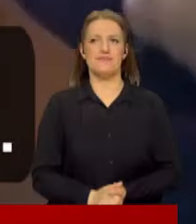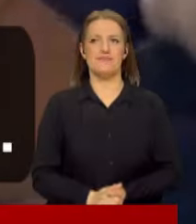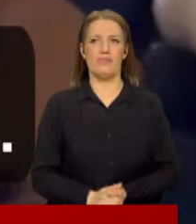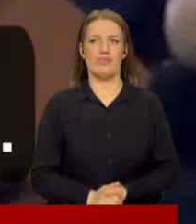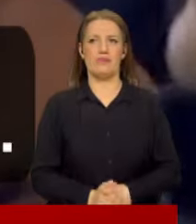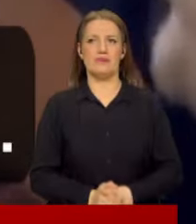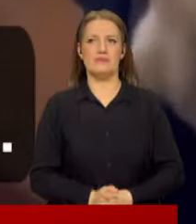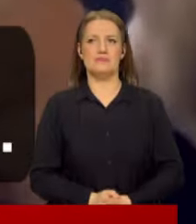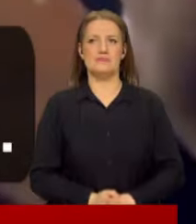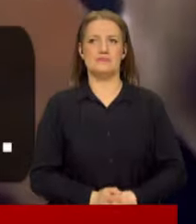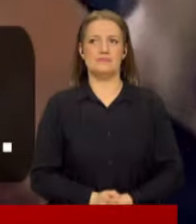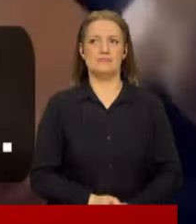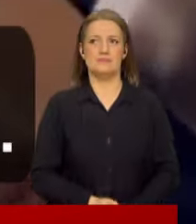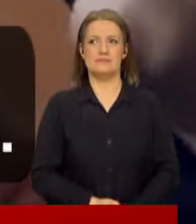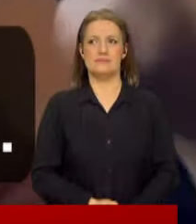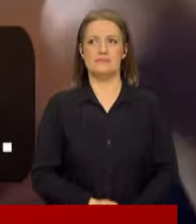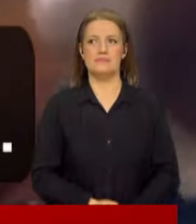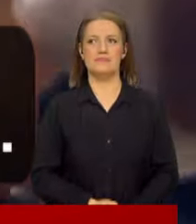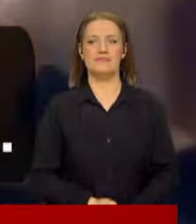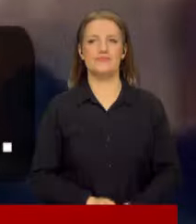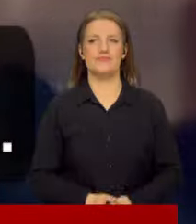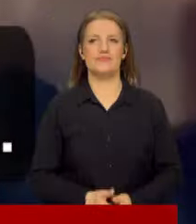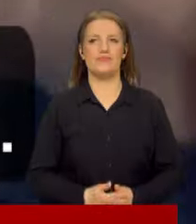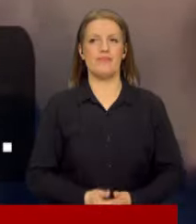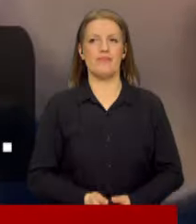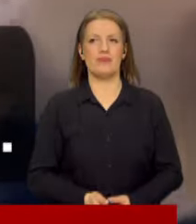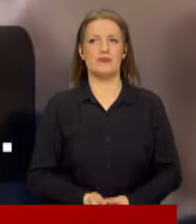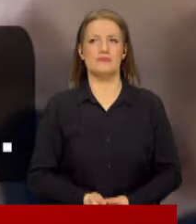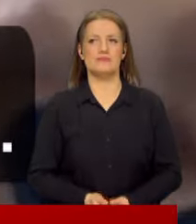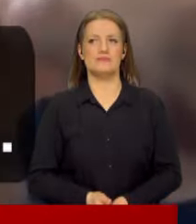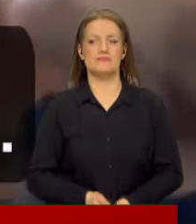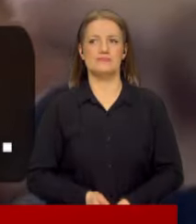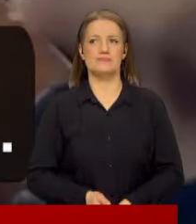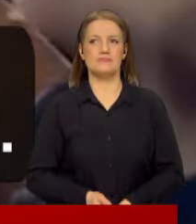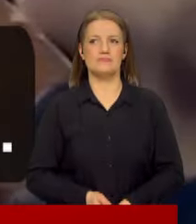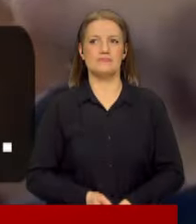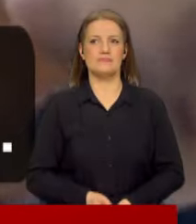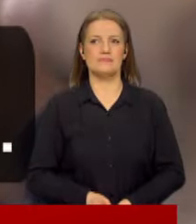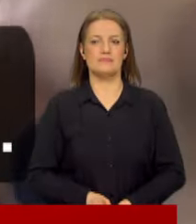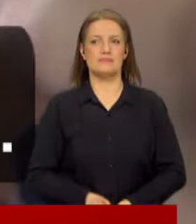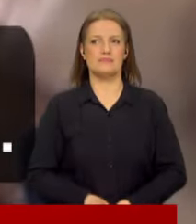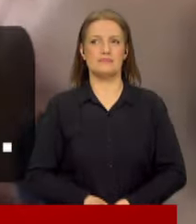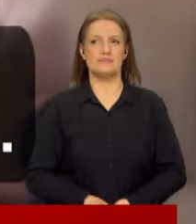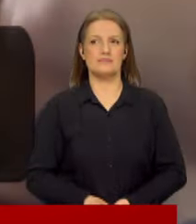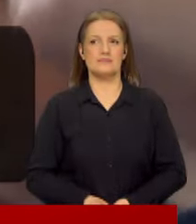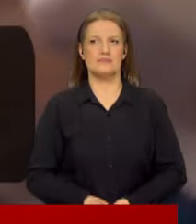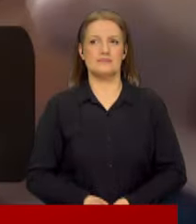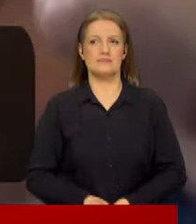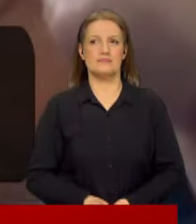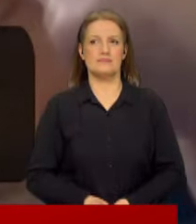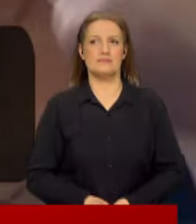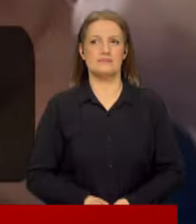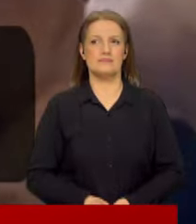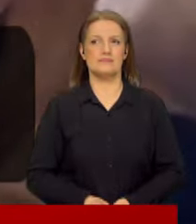81 tane valisi, 17 tane bakanı, Cumhurbaşkanı'na 100 kişi ya. 100 tane emniyet müdürü, 100 tane savcısı, 100